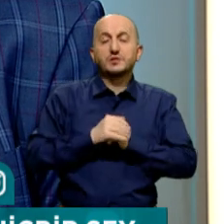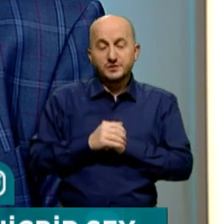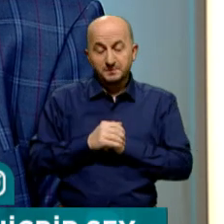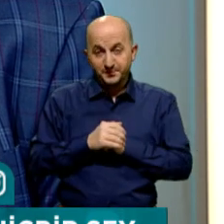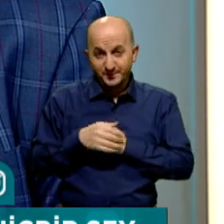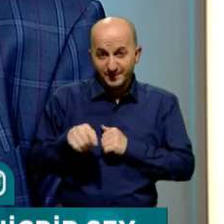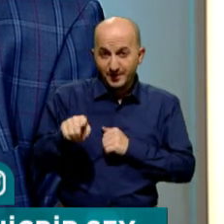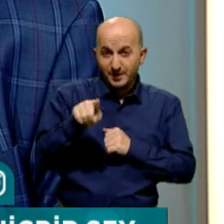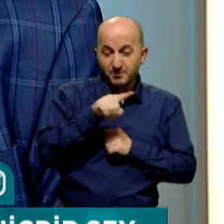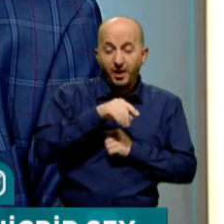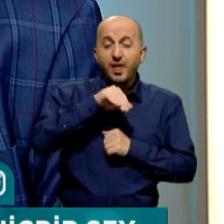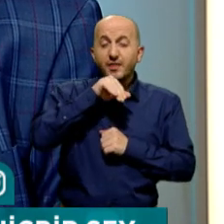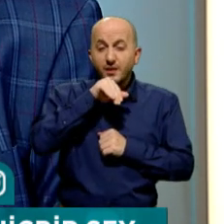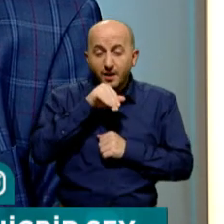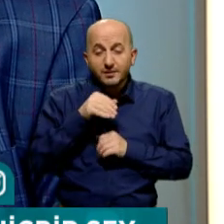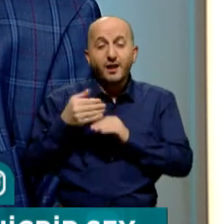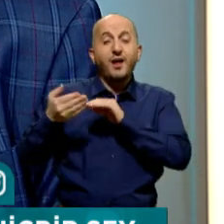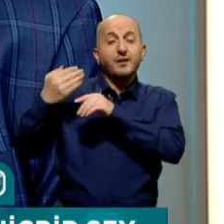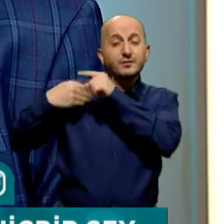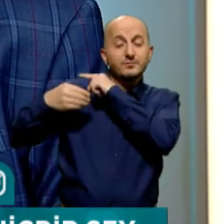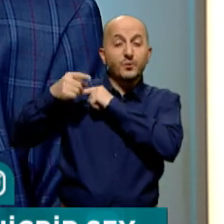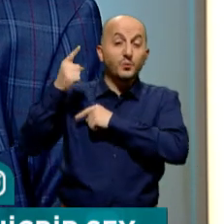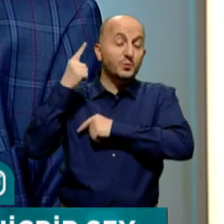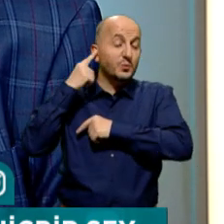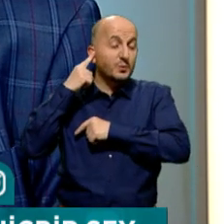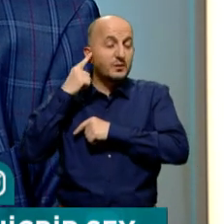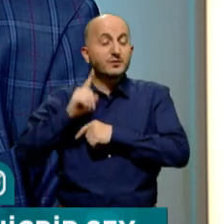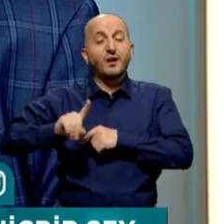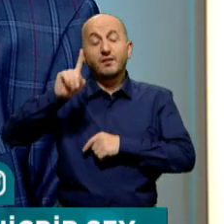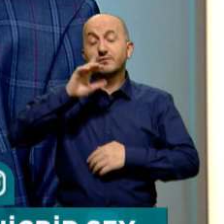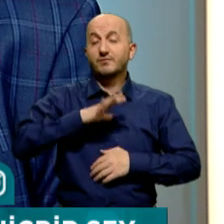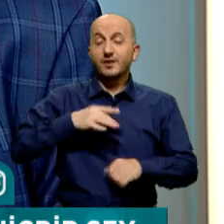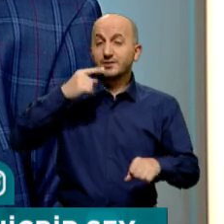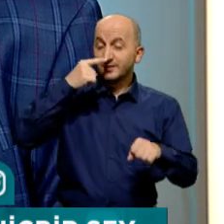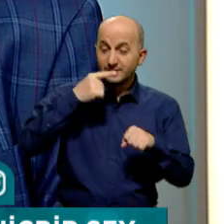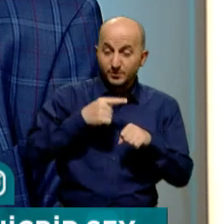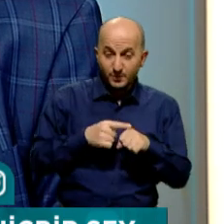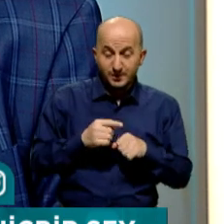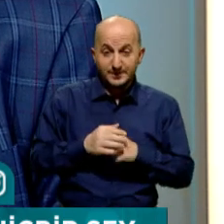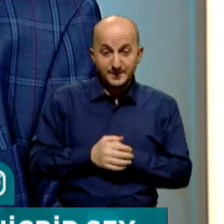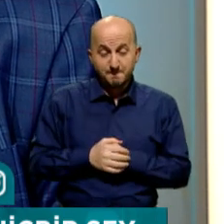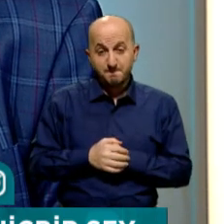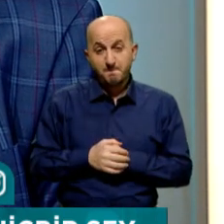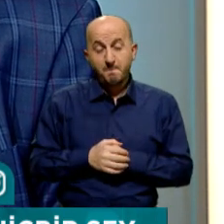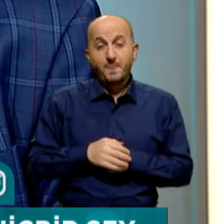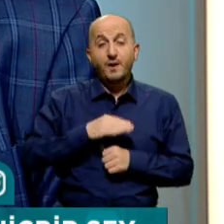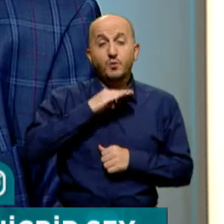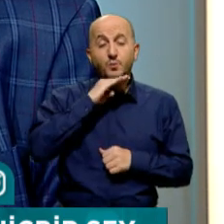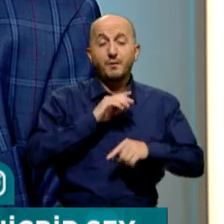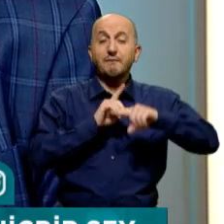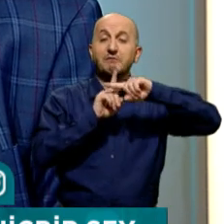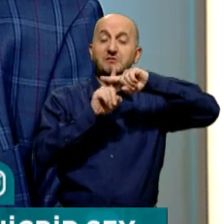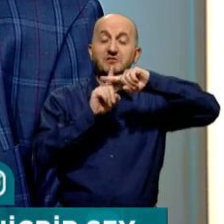da atalarından, babalarından duydukları şekilde Allah'ın varlığına inanıyorlar. Ve diyelim ki Avrupa'da